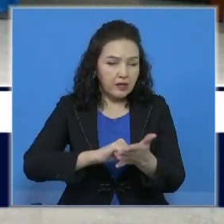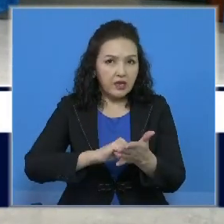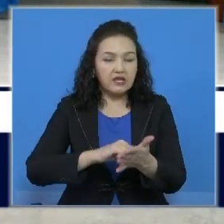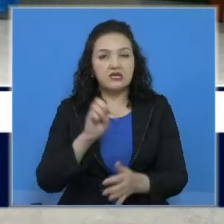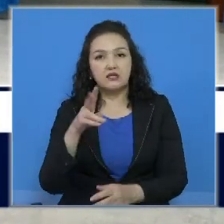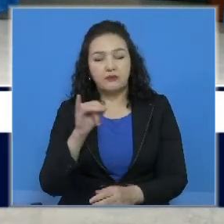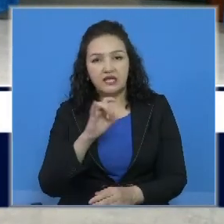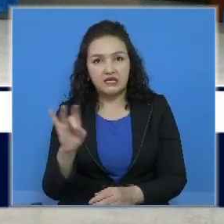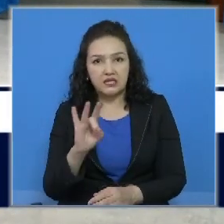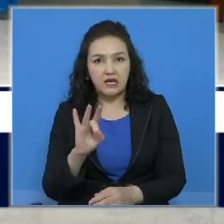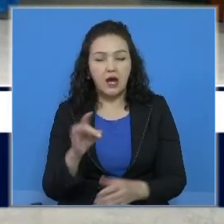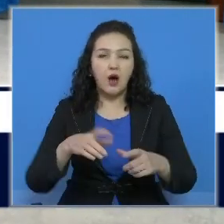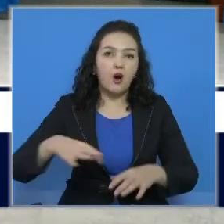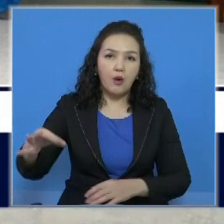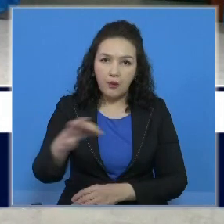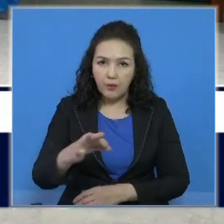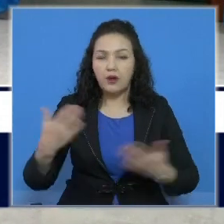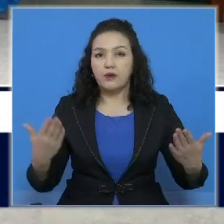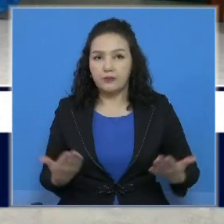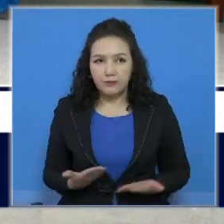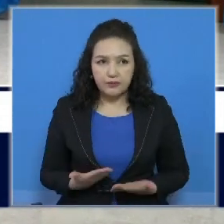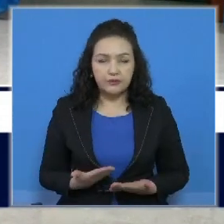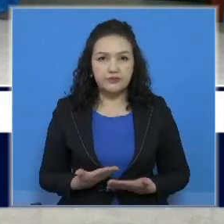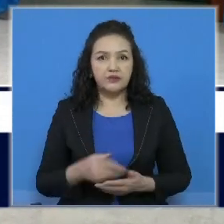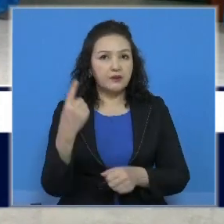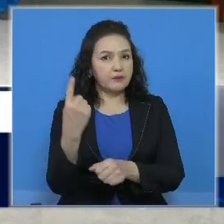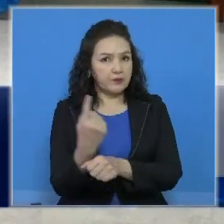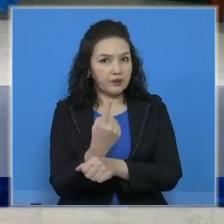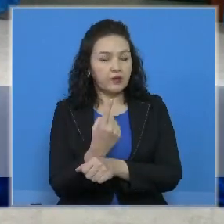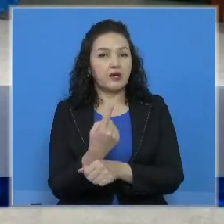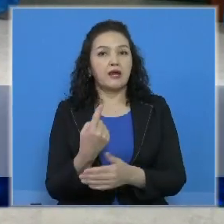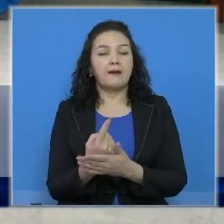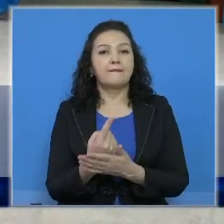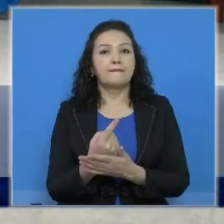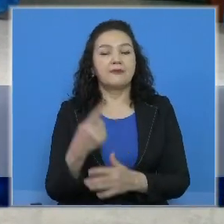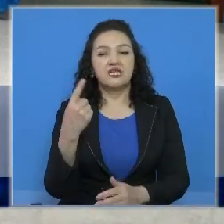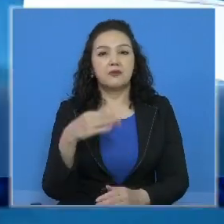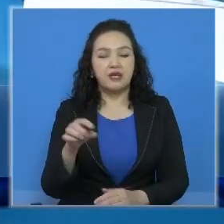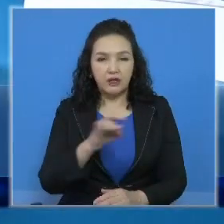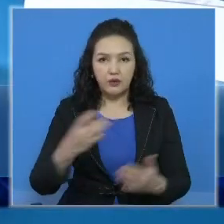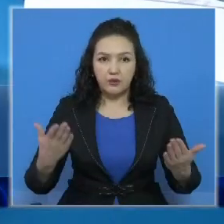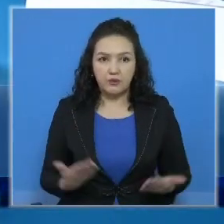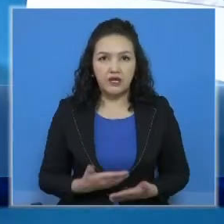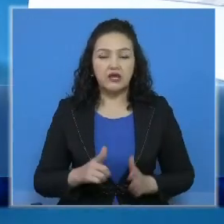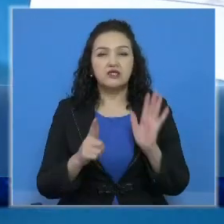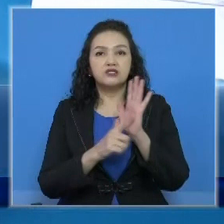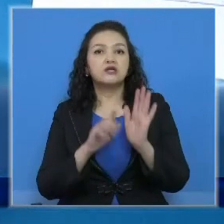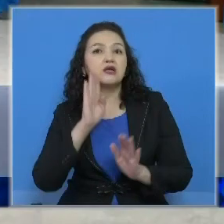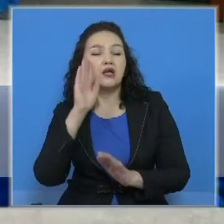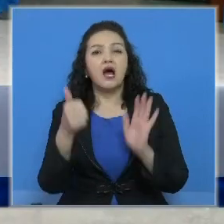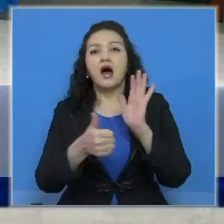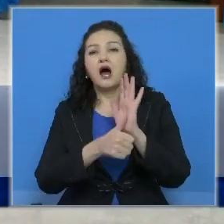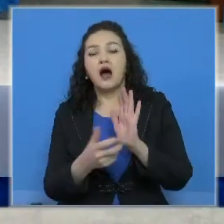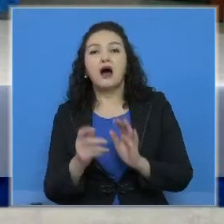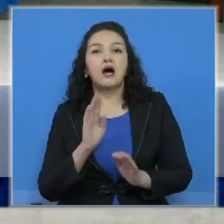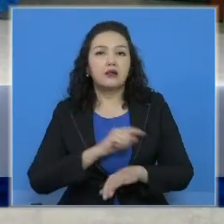Батыр ауданы тұрғындары. Birinci, dördüncü, birinci mikroyönünün tırgındarı. 7'de, 7'de, 6'da gelgen